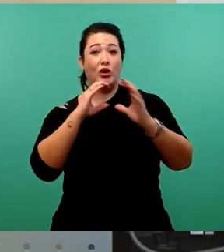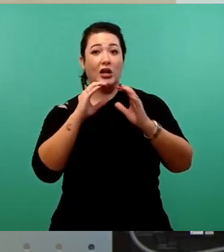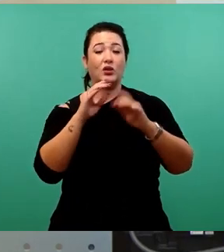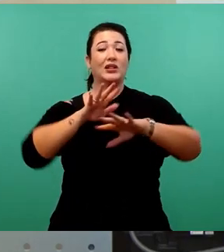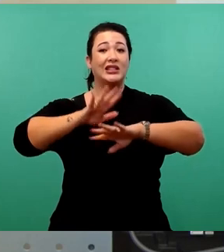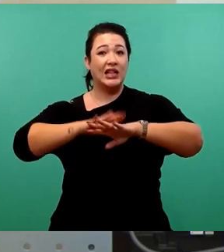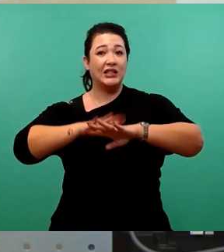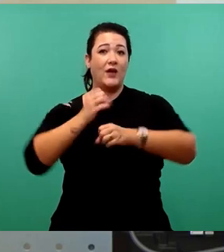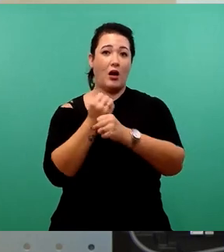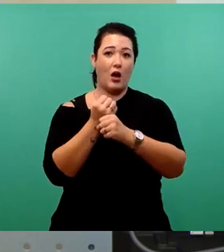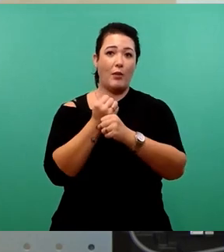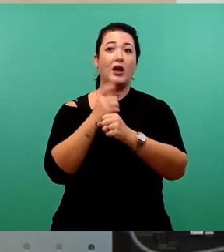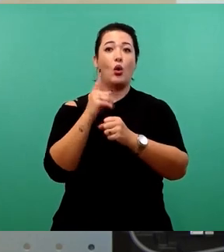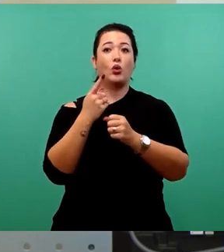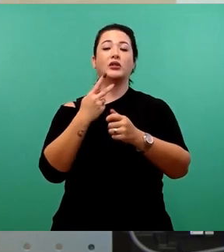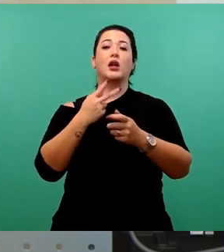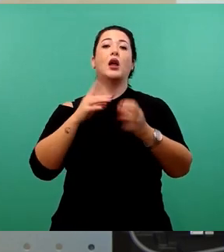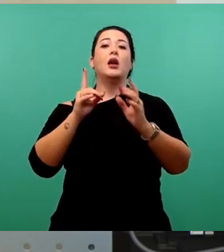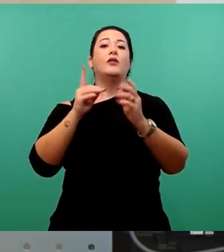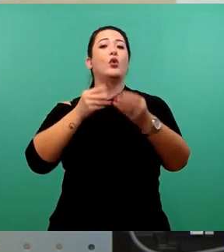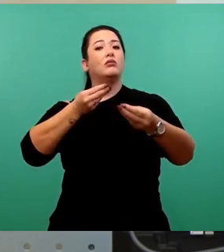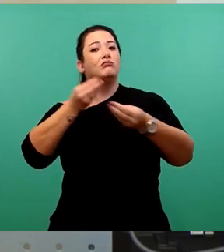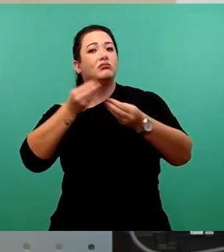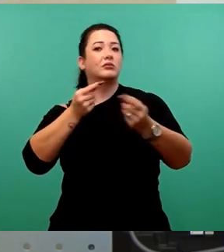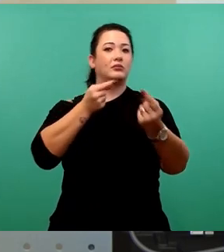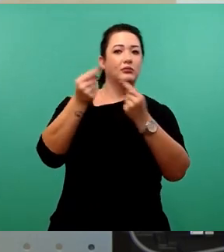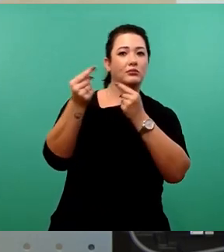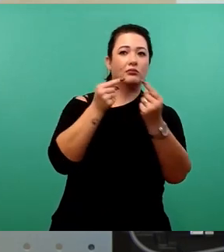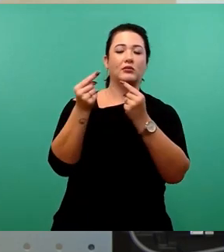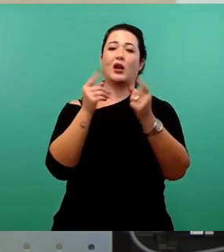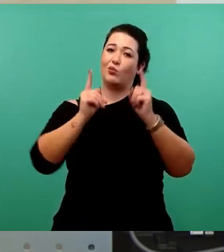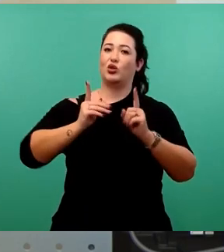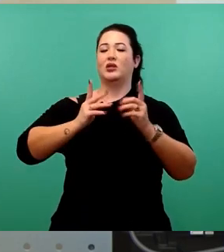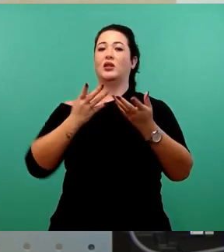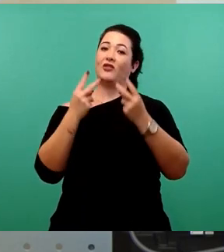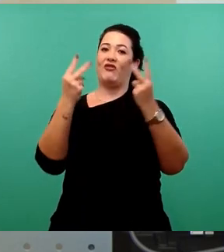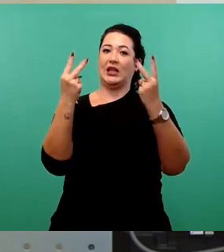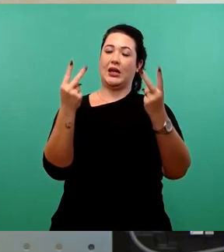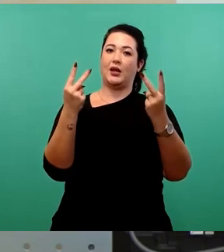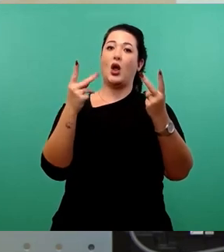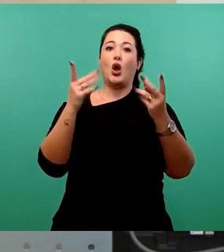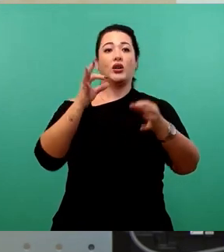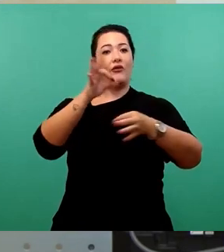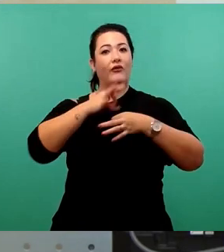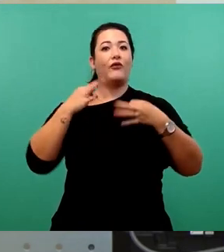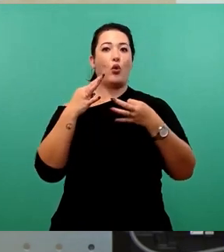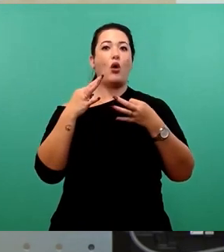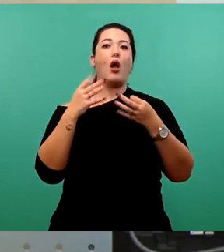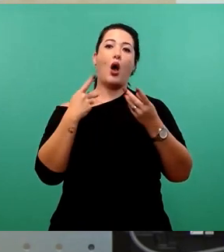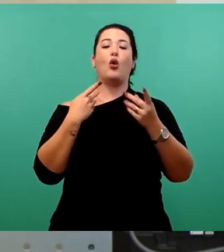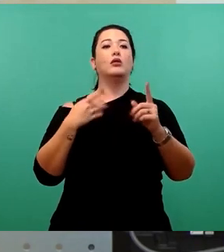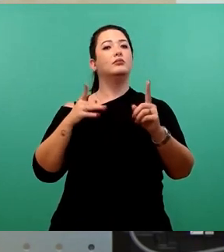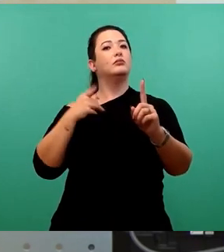Dialogfähigkeit sind dabei für mich Parameter, die mein Handeln bestimmen und die ich auch als Maßstab für mich weiter